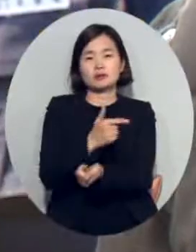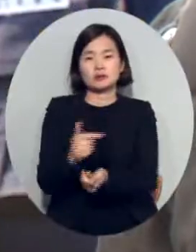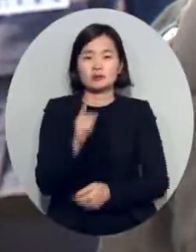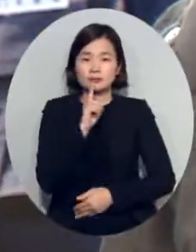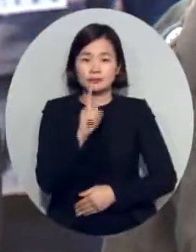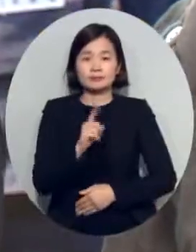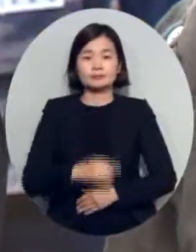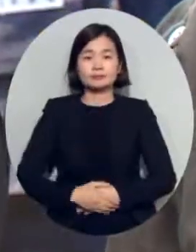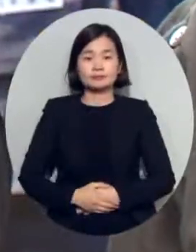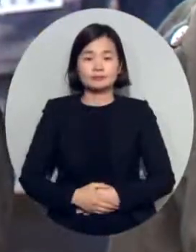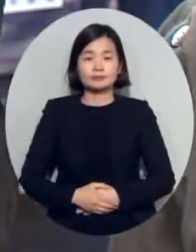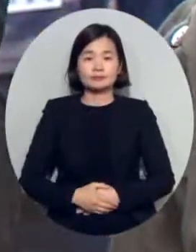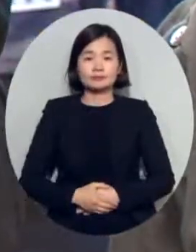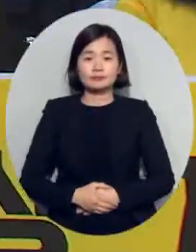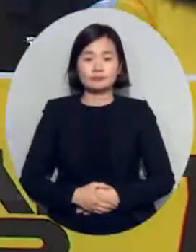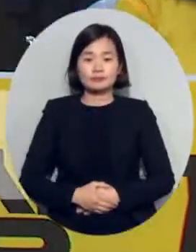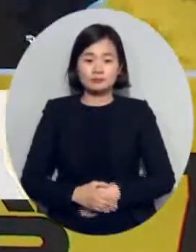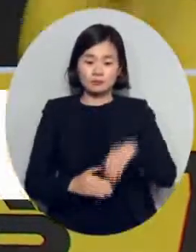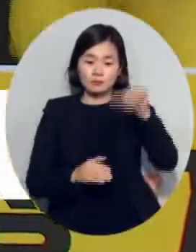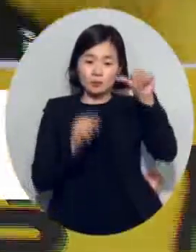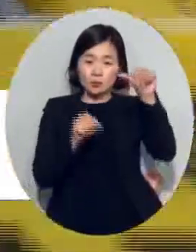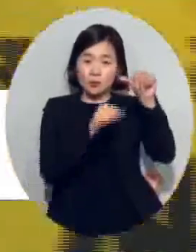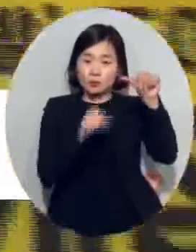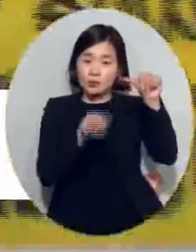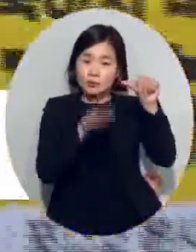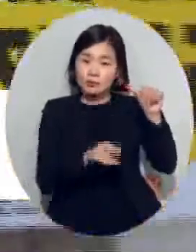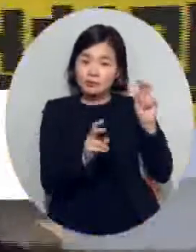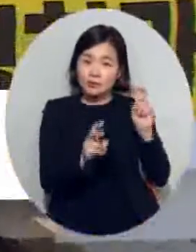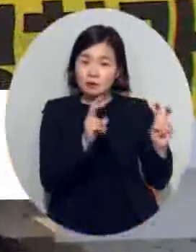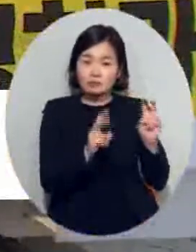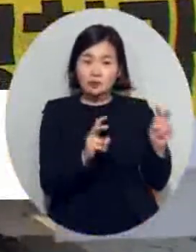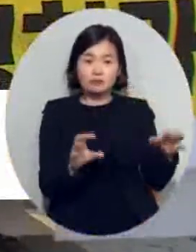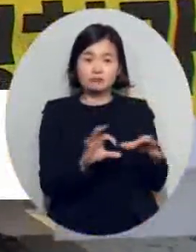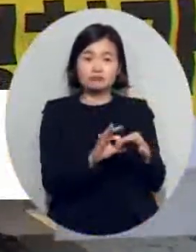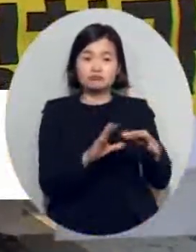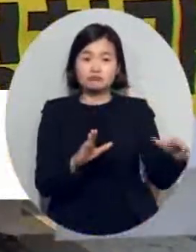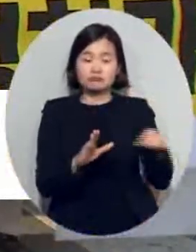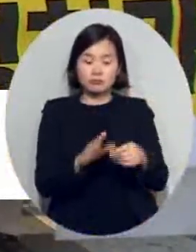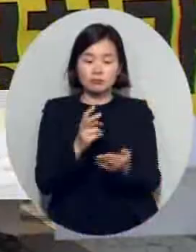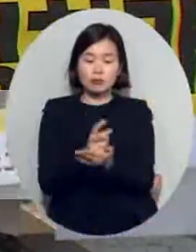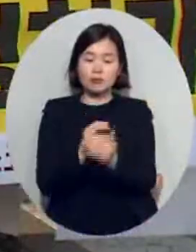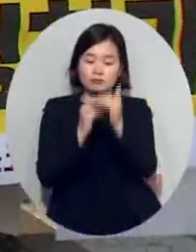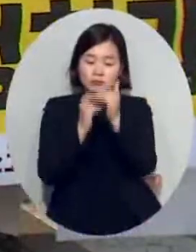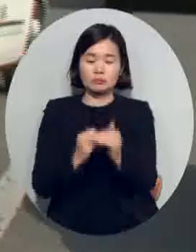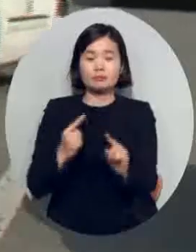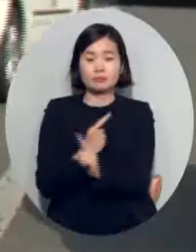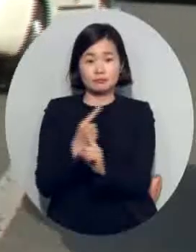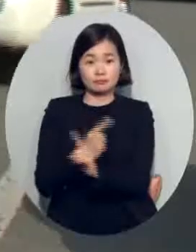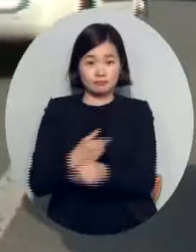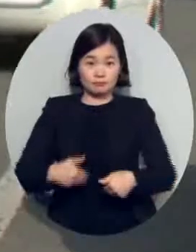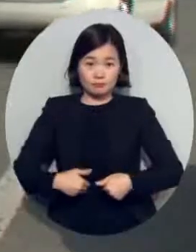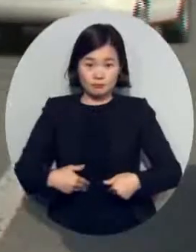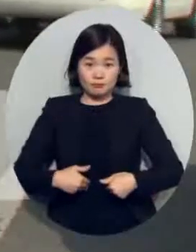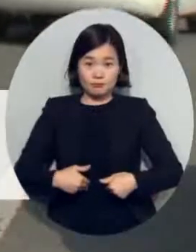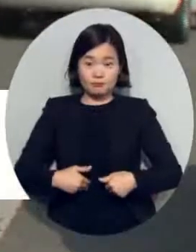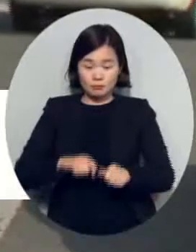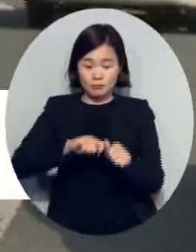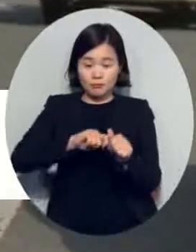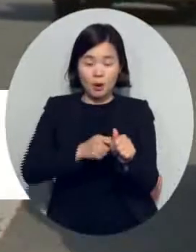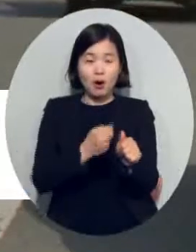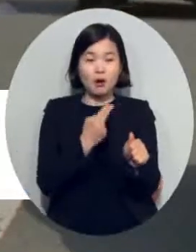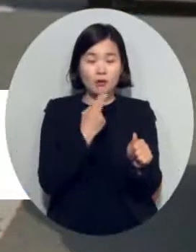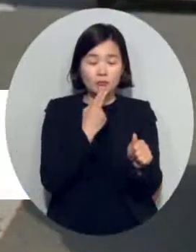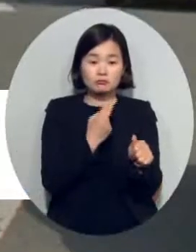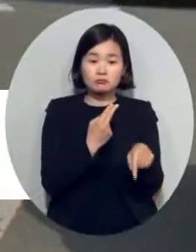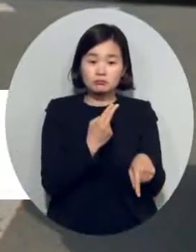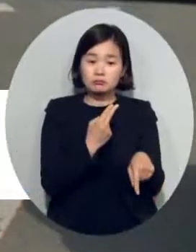나오고 있습니다 5인 미만 사업장 제외 와 처벌 수위 등에 대한 개정이 필요하다는 겁니다 처벌 받지 않는 법이